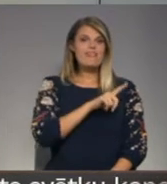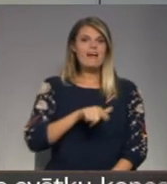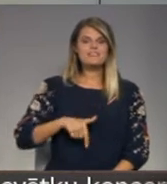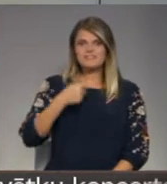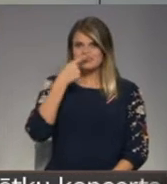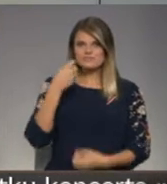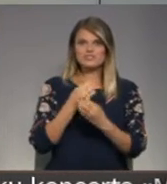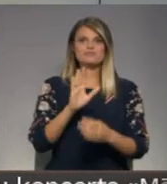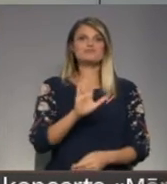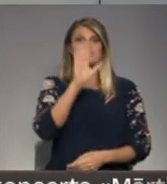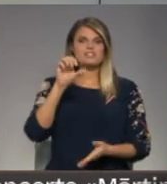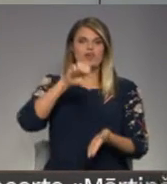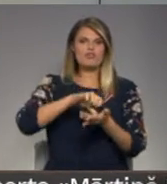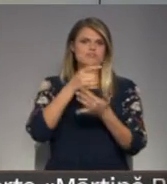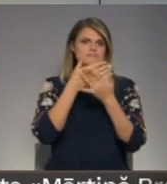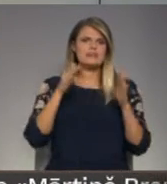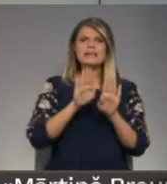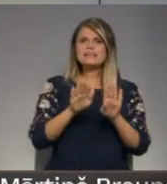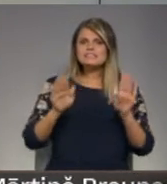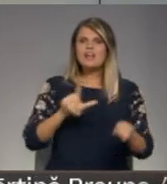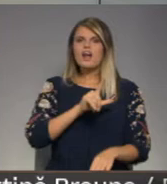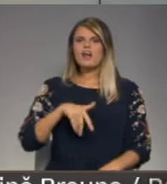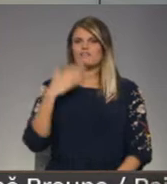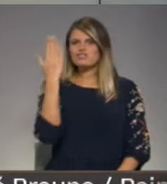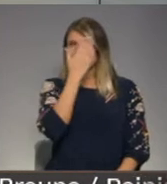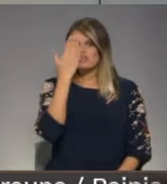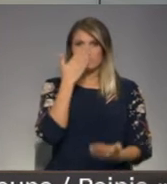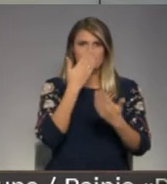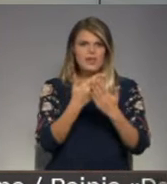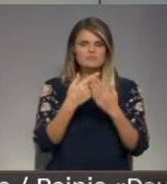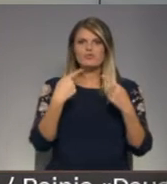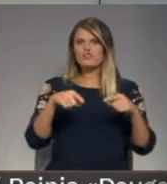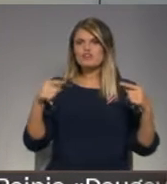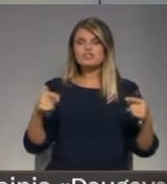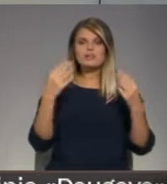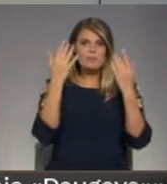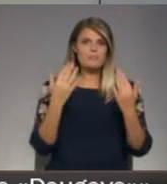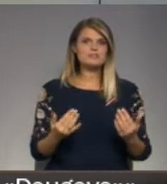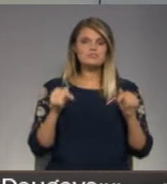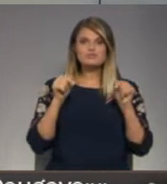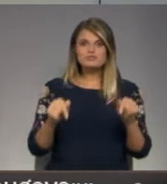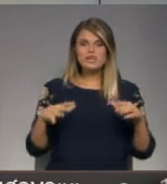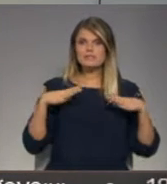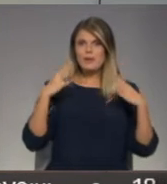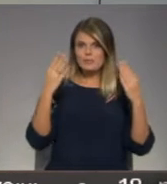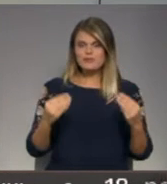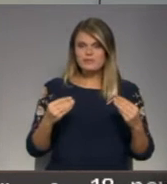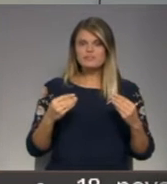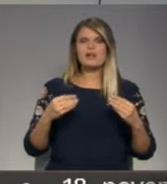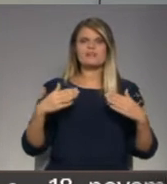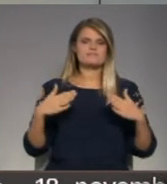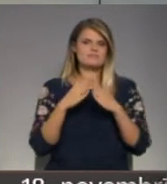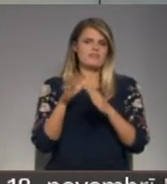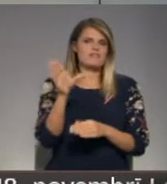Latvijas 100. dzimšanas dienu ar koncertiem, izstādēm, latviešu kino demonstrējumiem un dažādiem sarīkojumiem šajā nedēļas nogalēs viņu tautieši vai